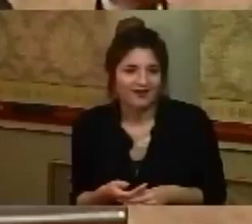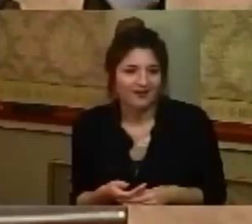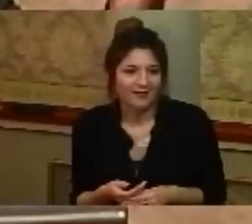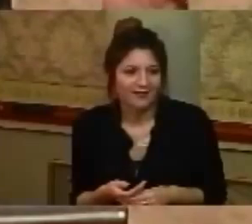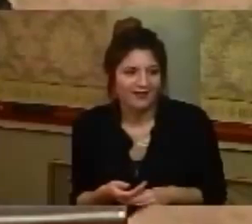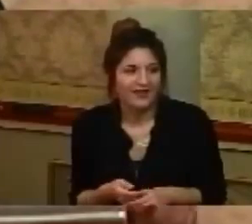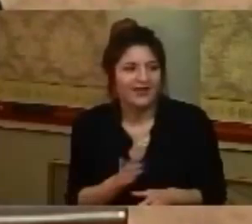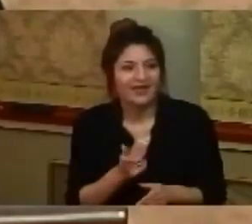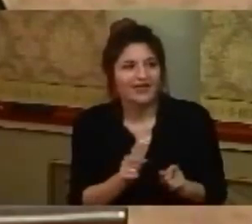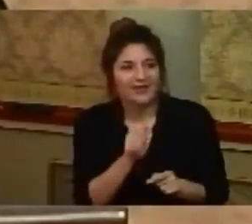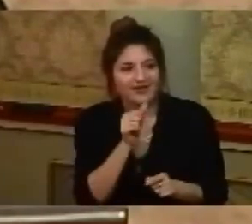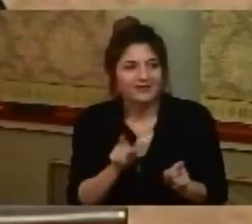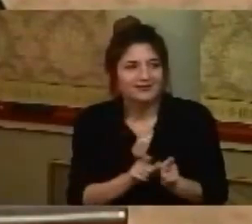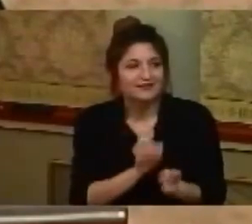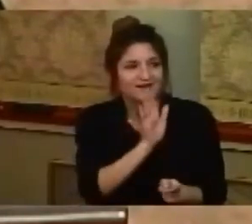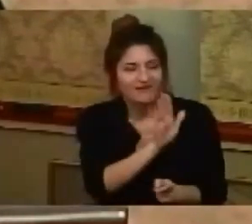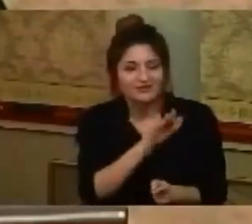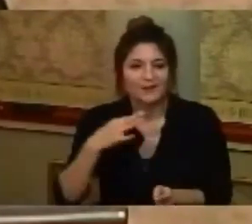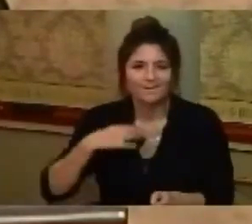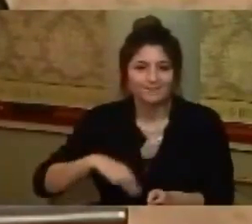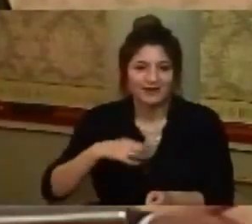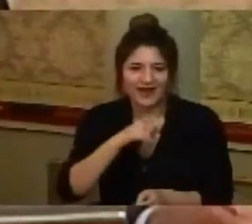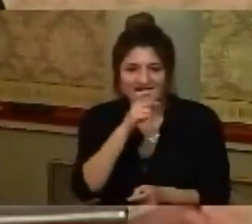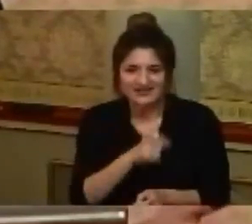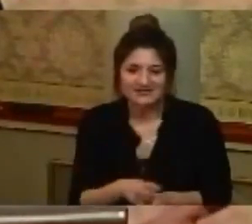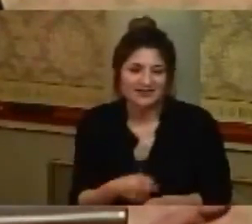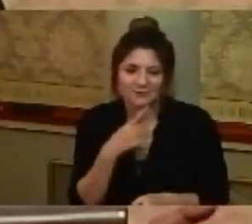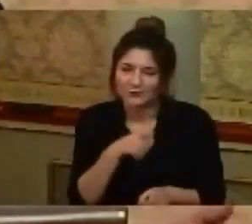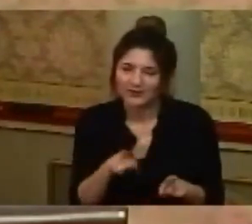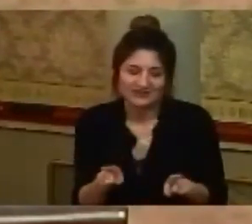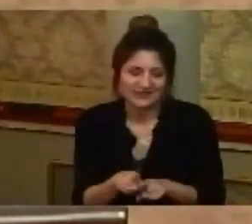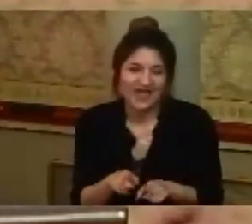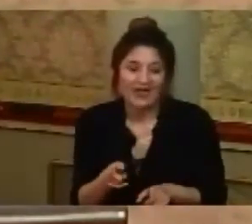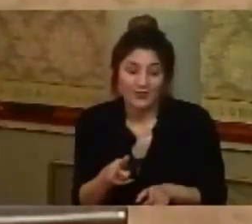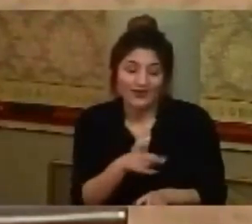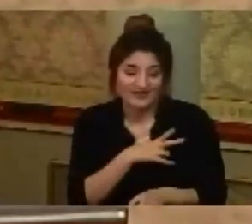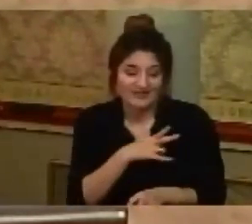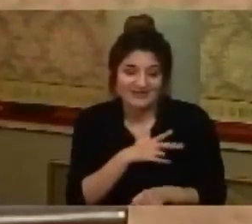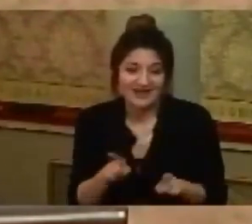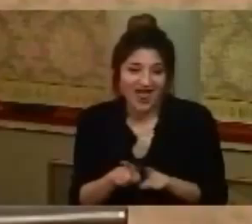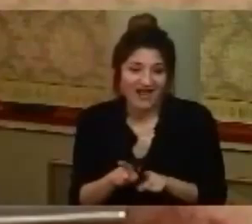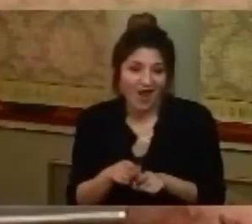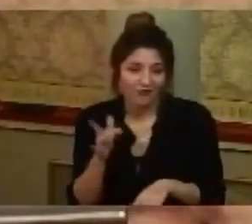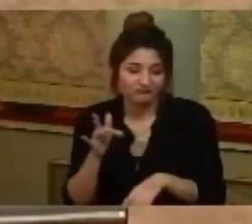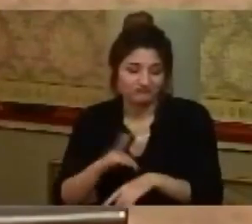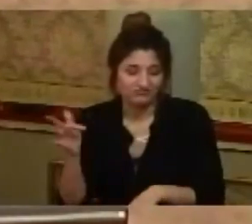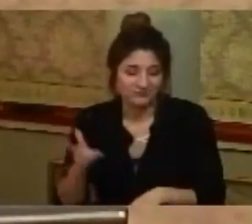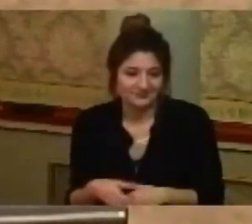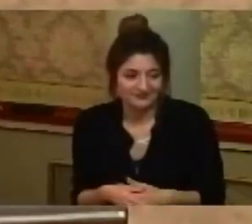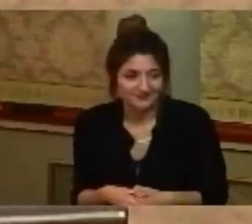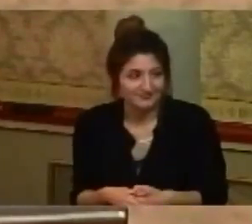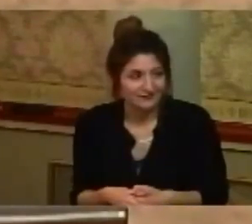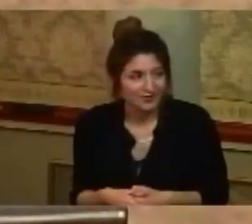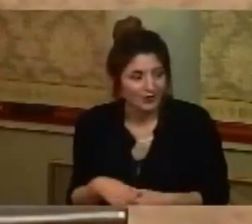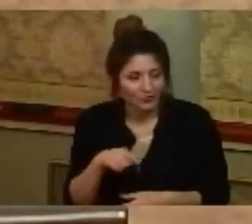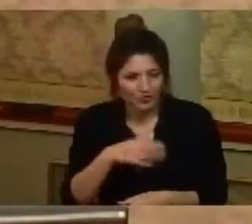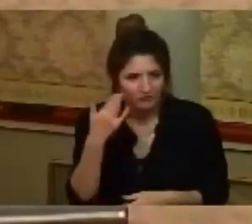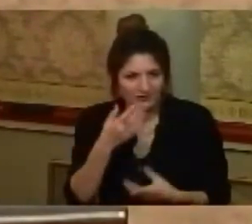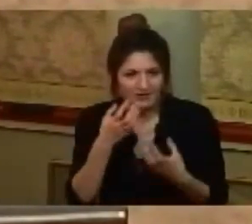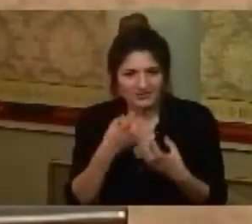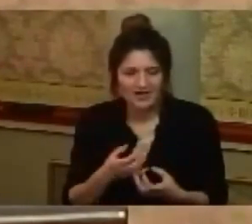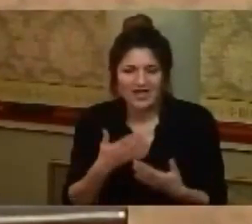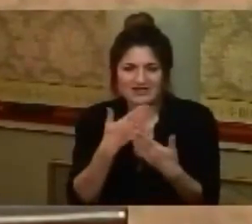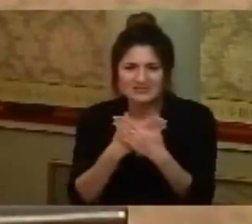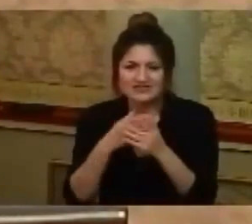I vaš predsjednik. Molim vas, to je istina, ja znam da istina boli, ali tako. Ovdje je sjedio nekad uvaženi moj prijatelj